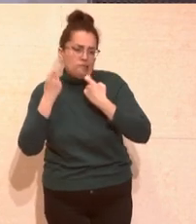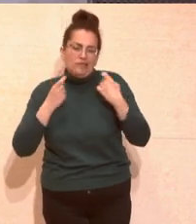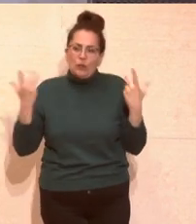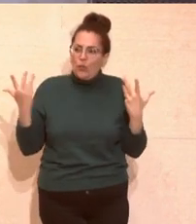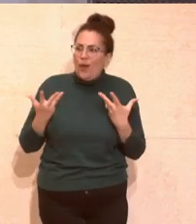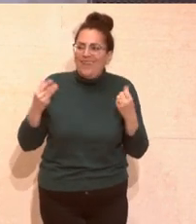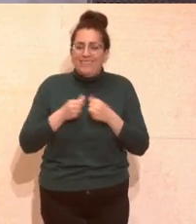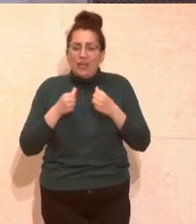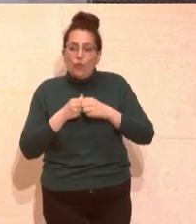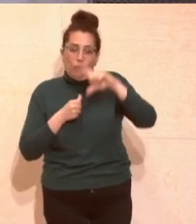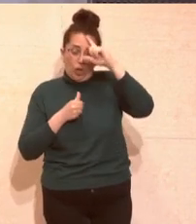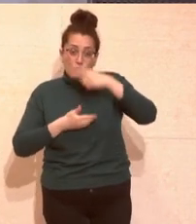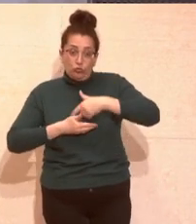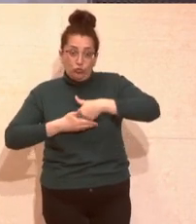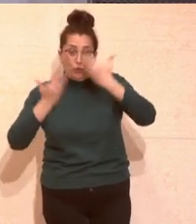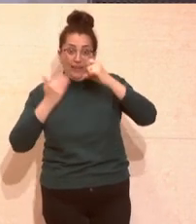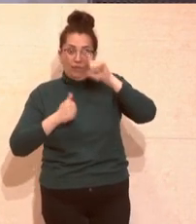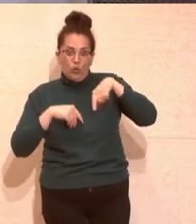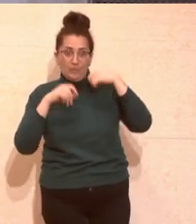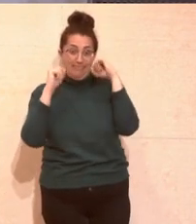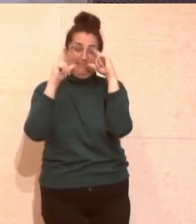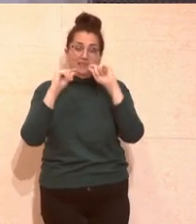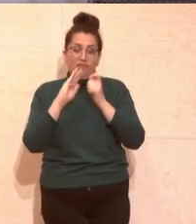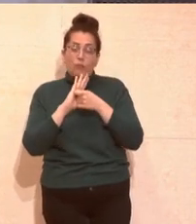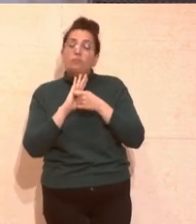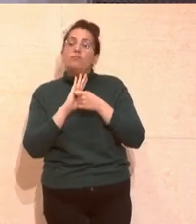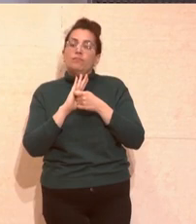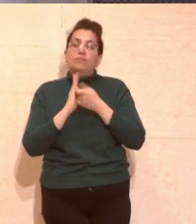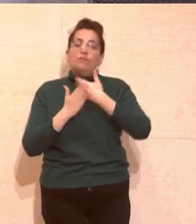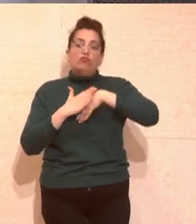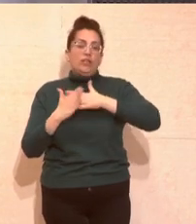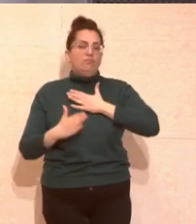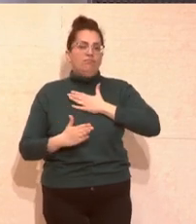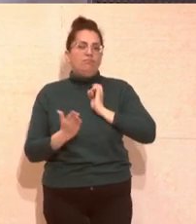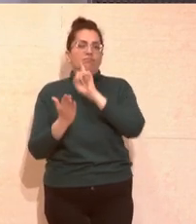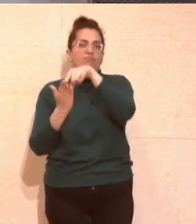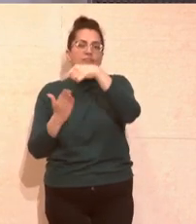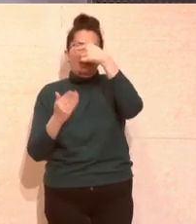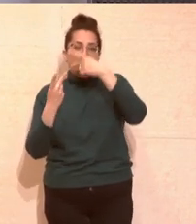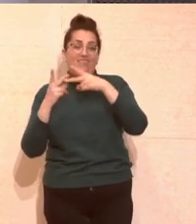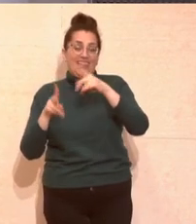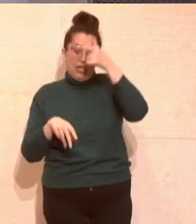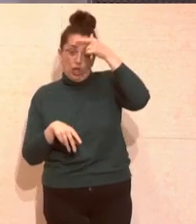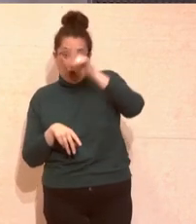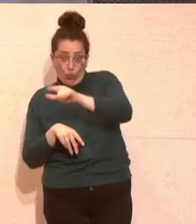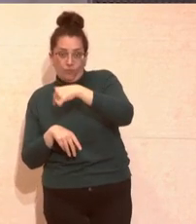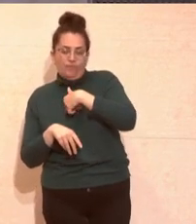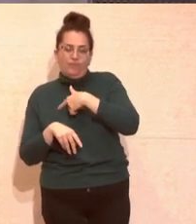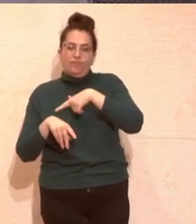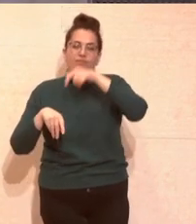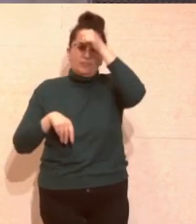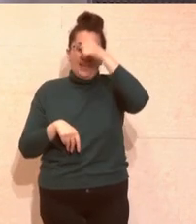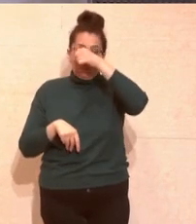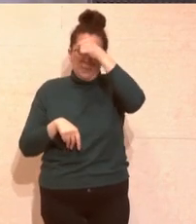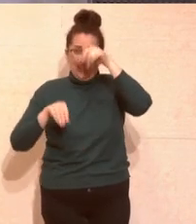retrouver bien dans la journée. Donc à Lyon, c'est vrai qu'on a formé toutes les infirmières scolaires au sommeil de l'enfant et de l'adolescent. Et on pourra en écrire un livre de